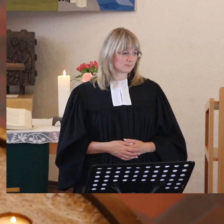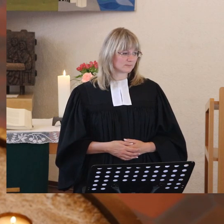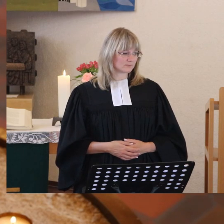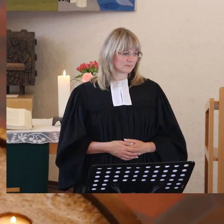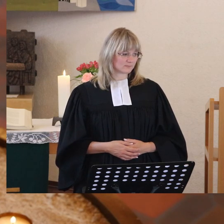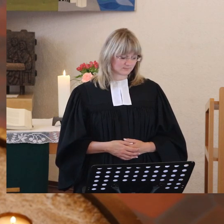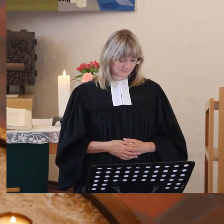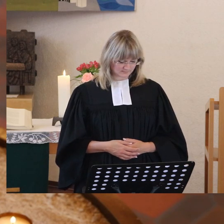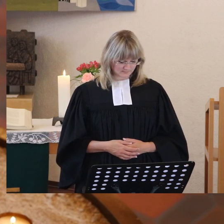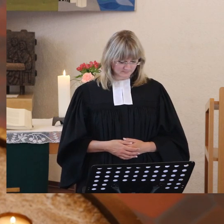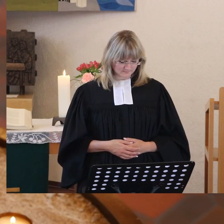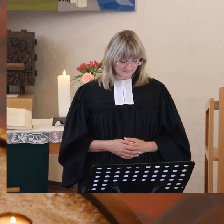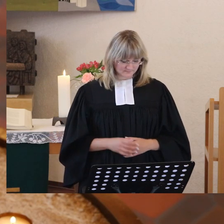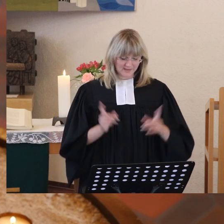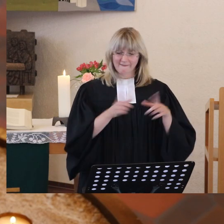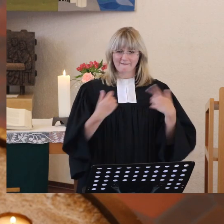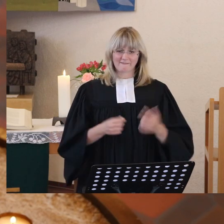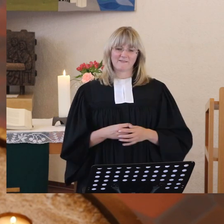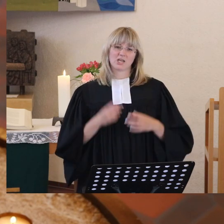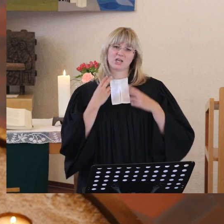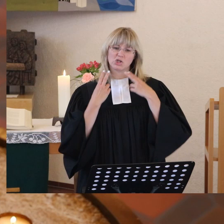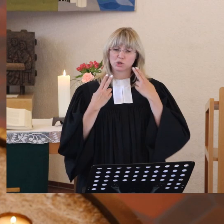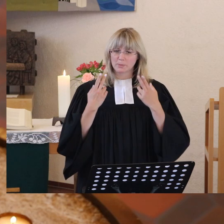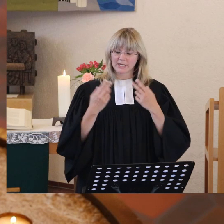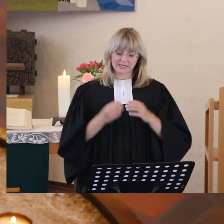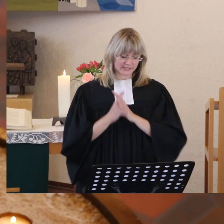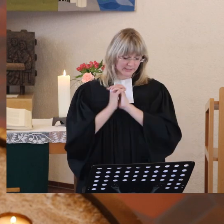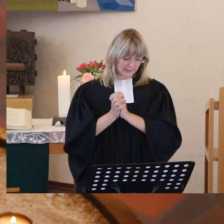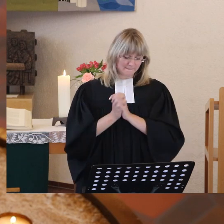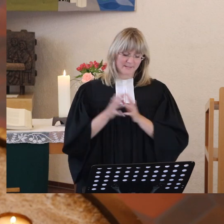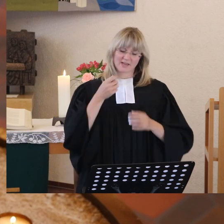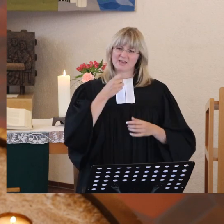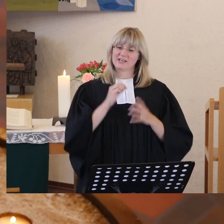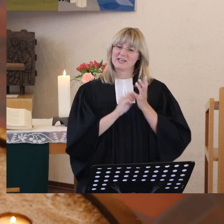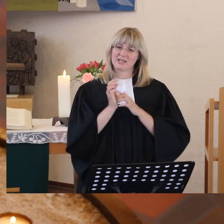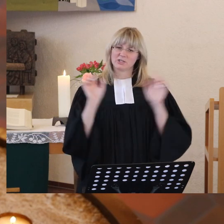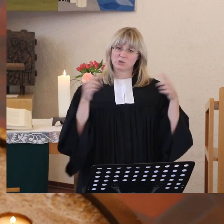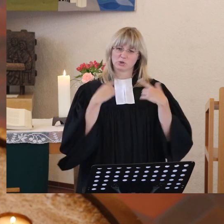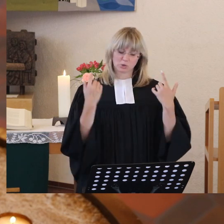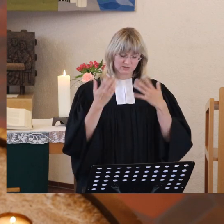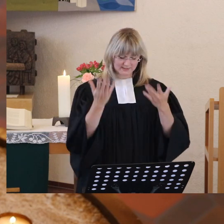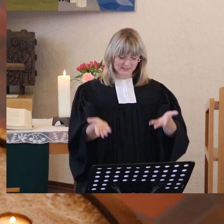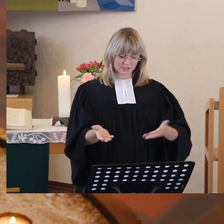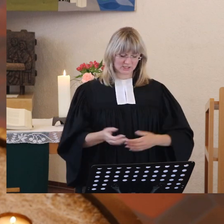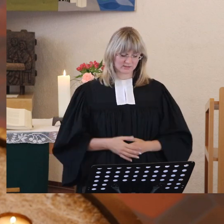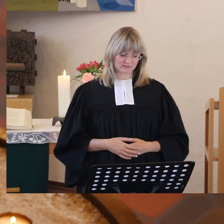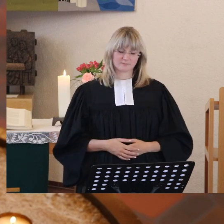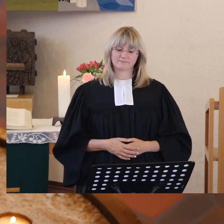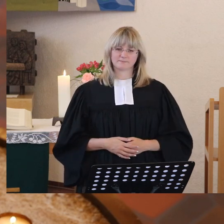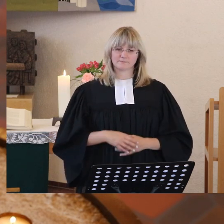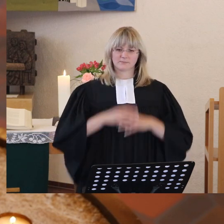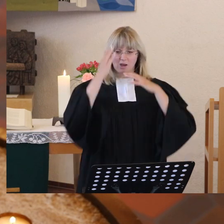Wir sprechen das Gebet, das schon Jesus selbst gebetet hat. Vater unser im